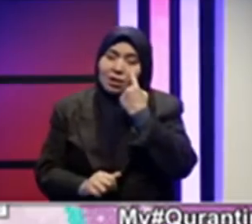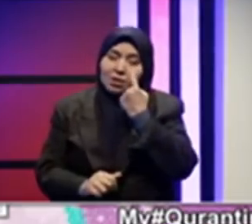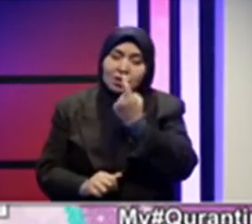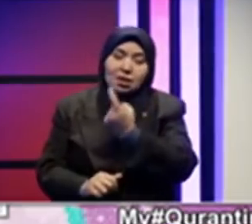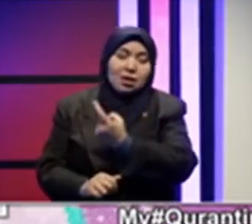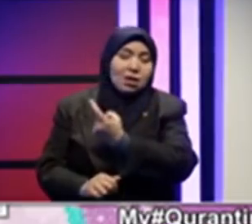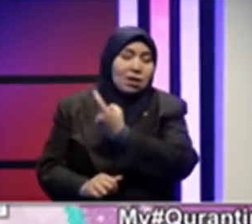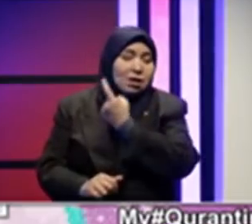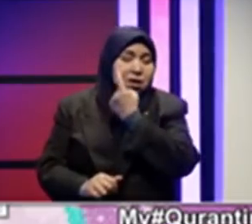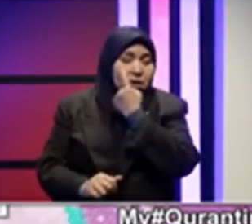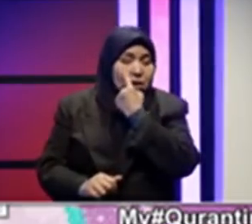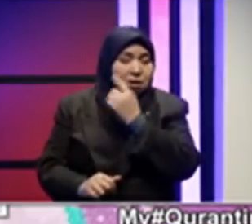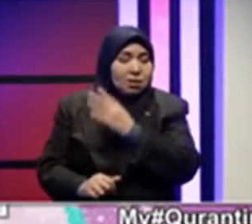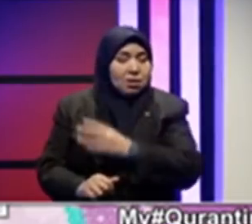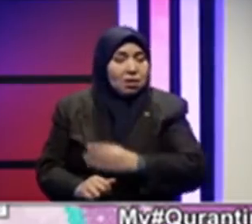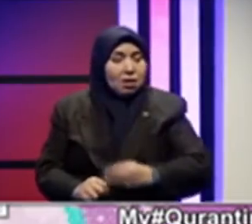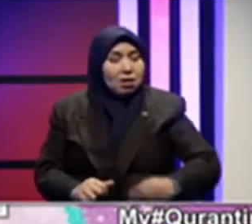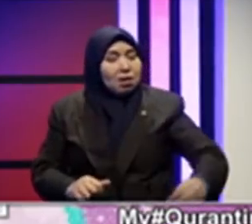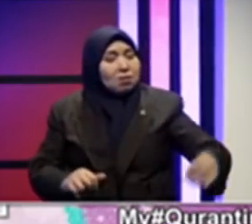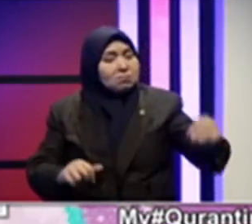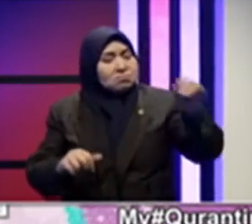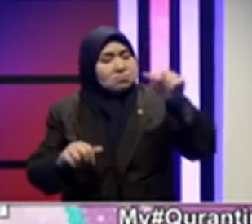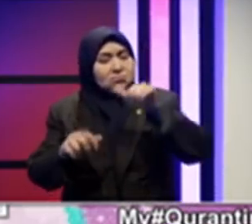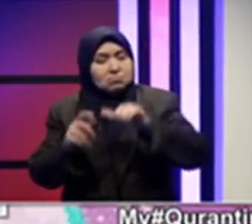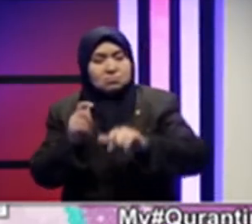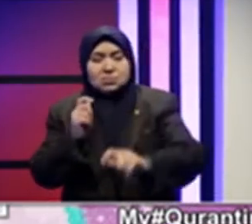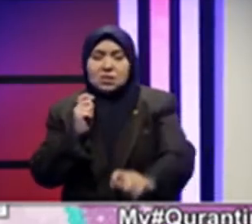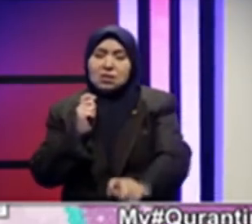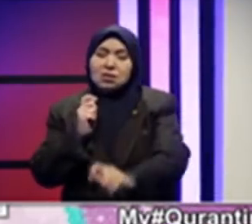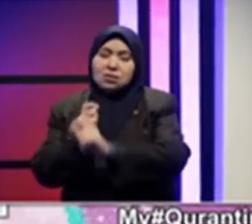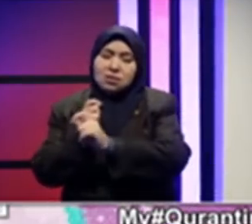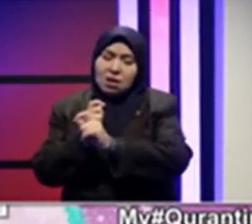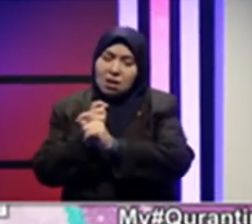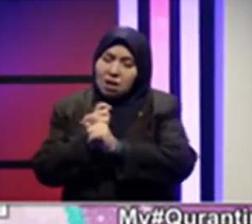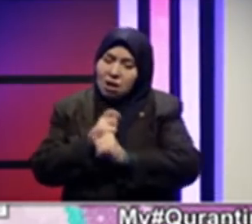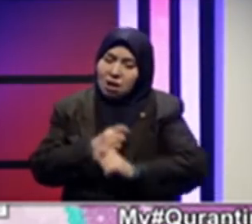وأنتم فيها